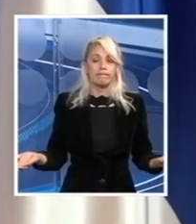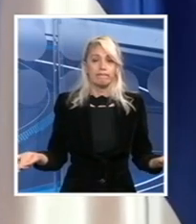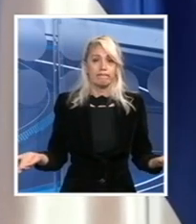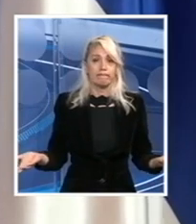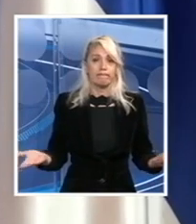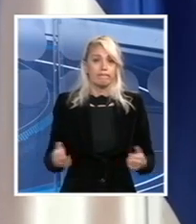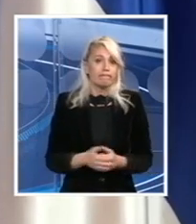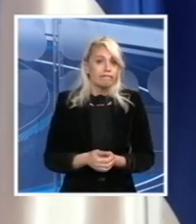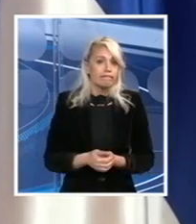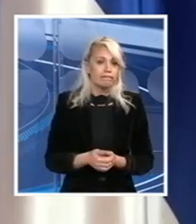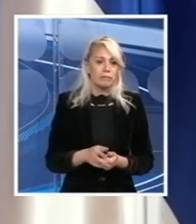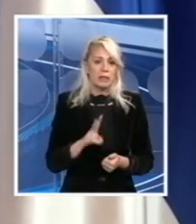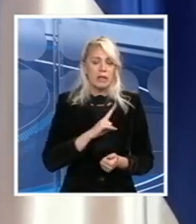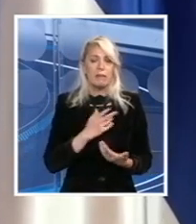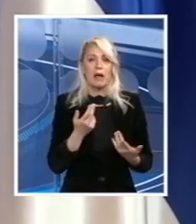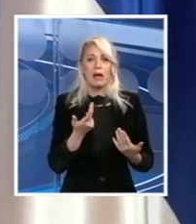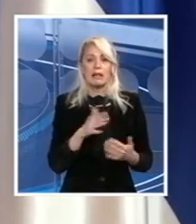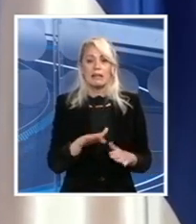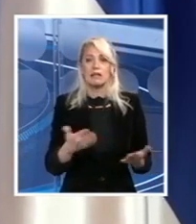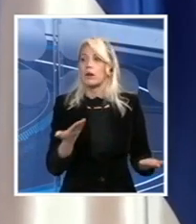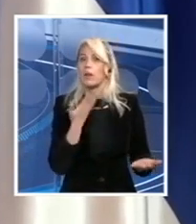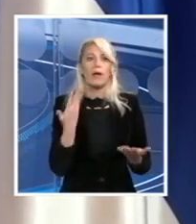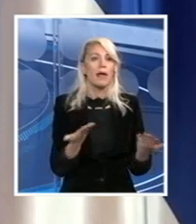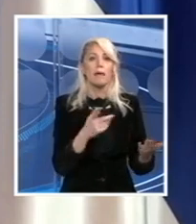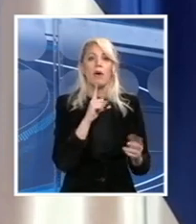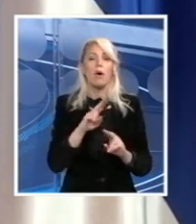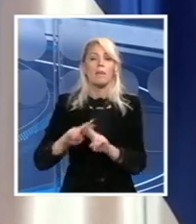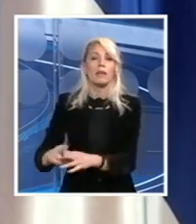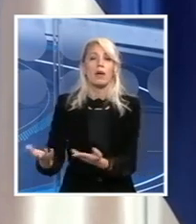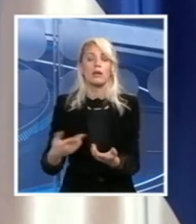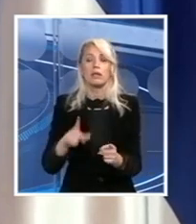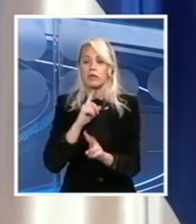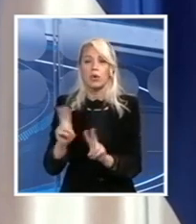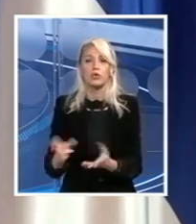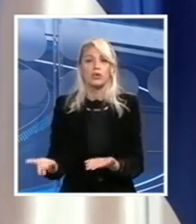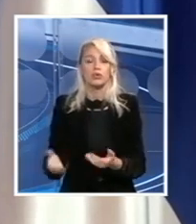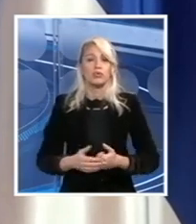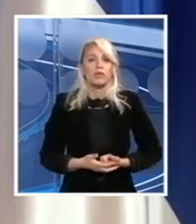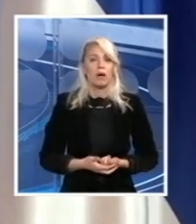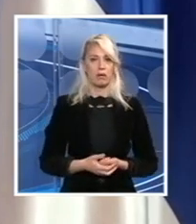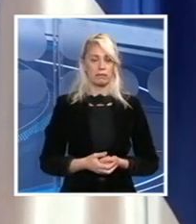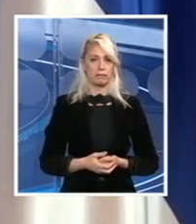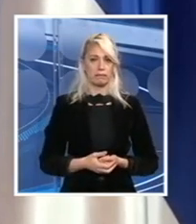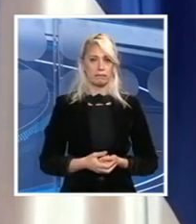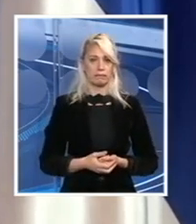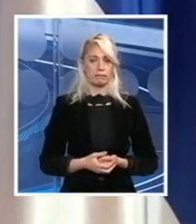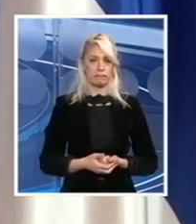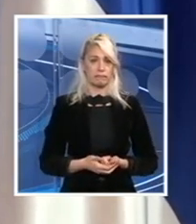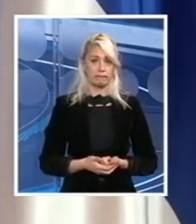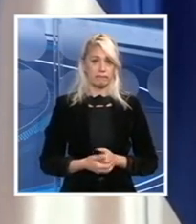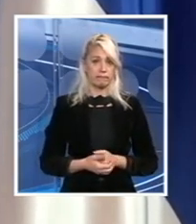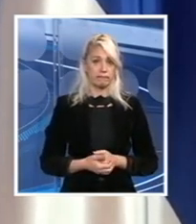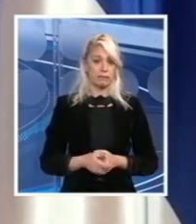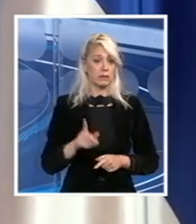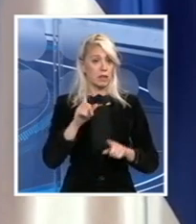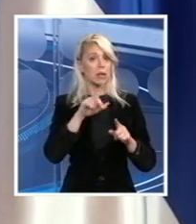procenat, jedan broj dece koji jednostavno nema gde da se ostavi. I to nije samo ta deca, nego postoji problem i oni koji imaju nešto